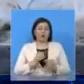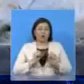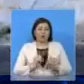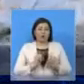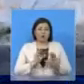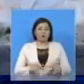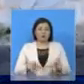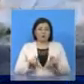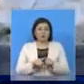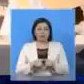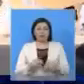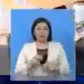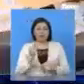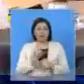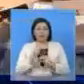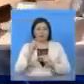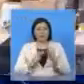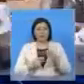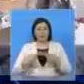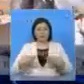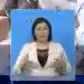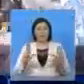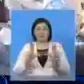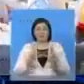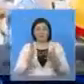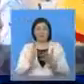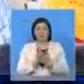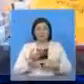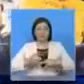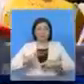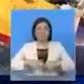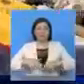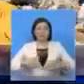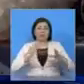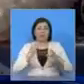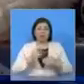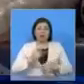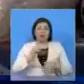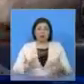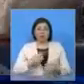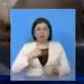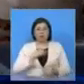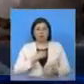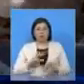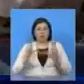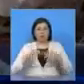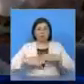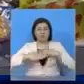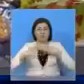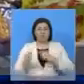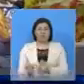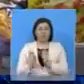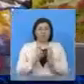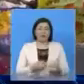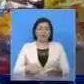Алайда бұл жерде құрылыс материалдары мен түрлі жиһаздар да жатыр. Мұндай ірі қоқыстарды әркім өз күшімен арнайы орынға апаруы тиіс. Бүгінгі